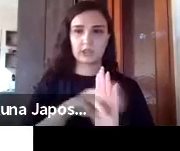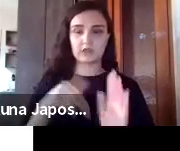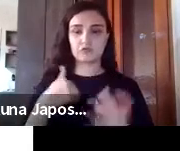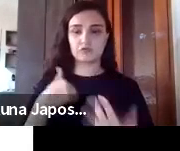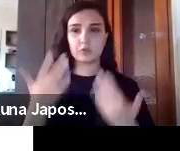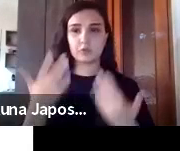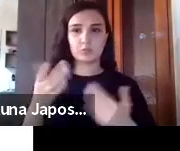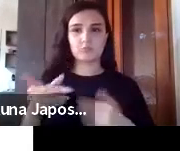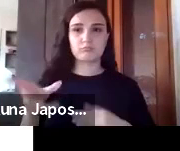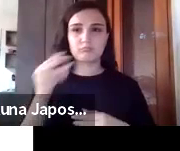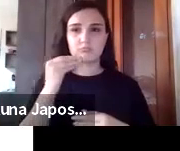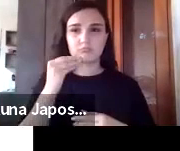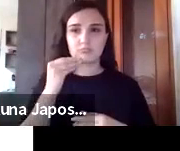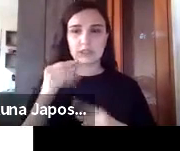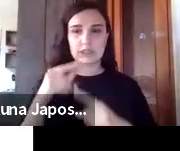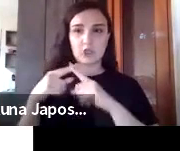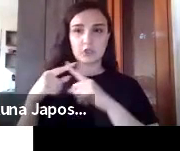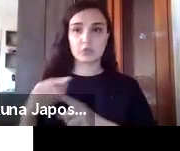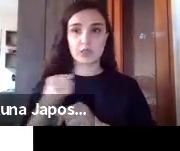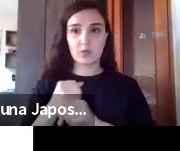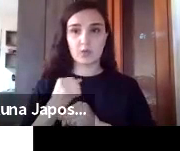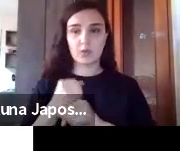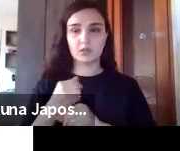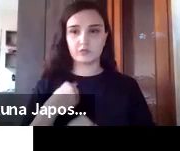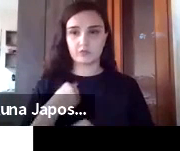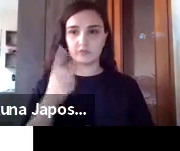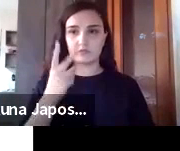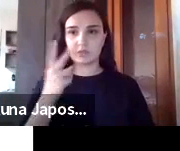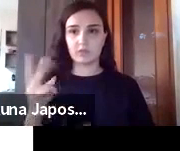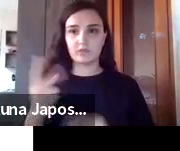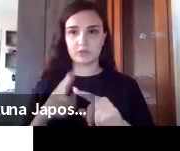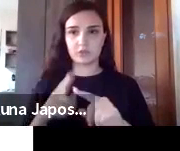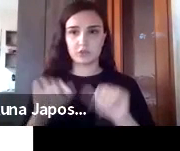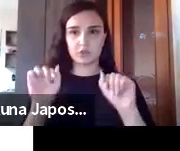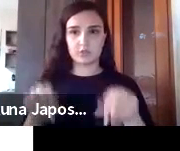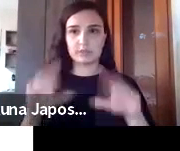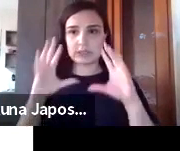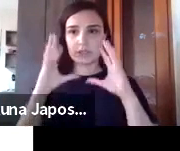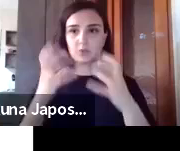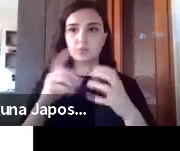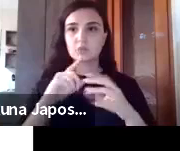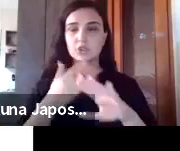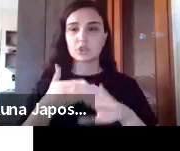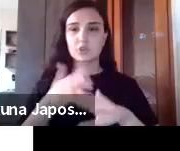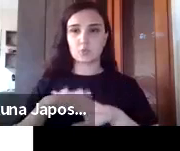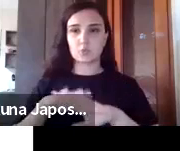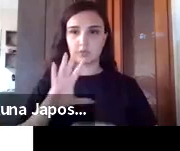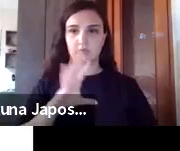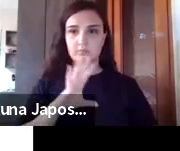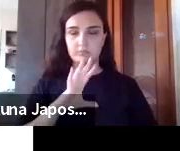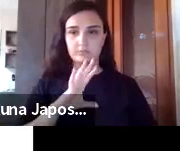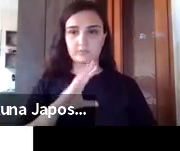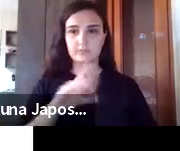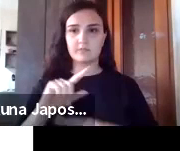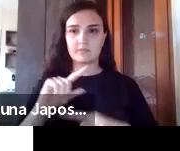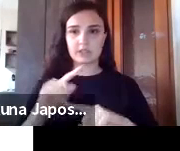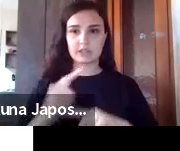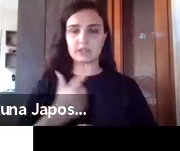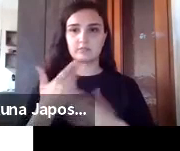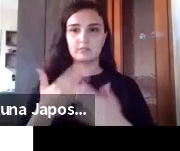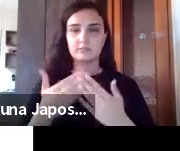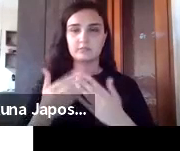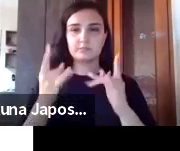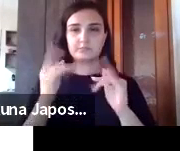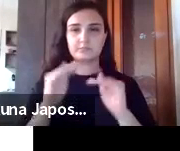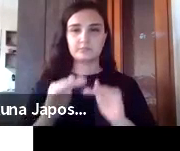ამას იგნორირებას გავუკეთებთ, ჩვენ ვნახავთ, რომ ამას შეიძლება სერიოზულ სირთულეებამდე მიგვიყვანოს, ისევ თუნდაც